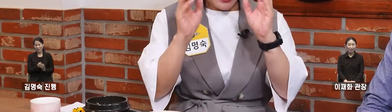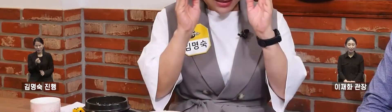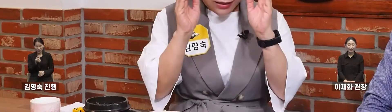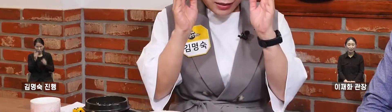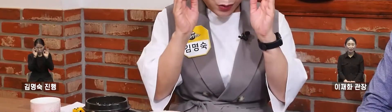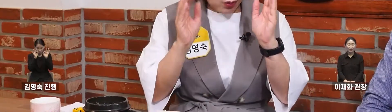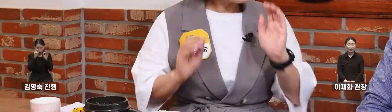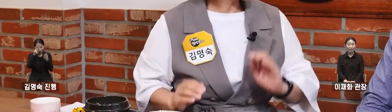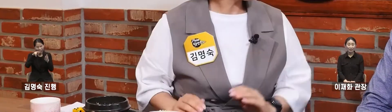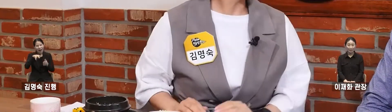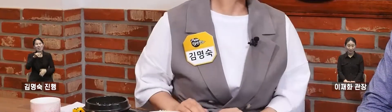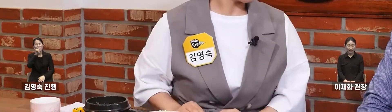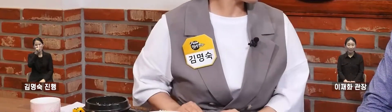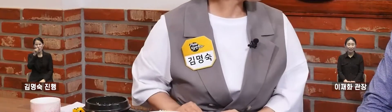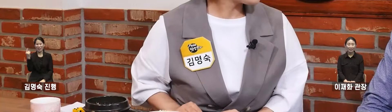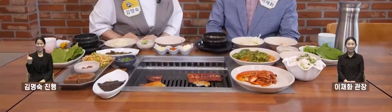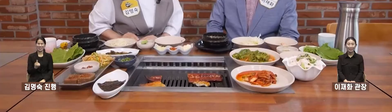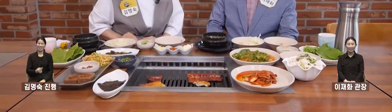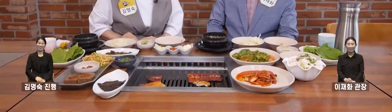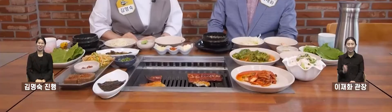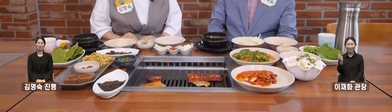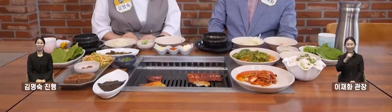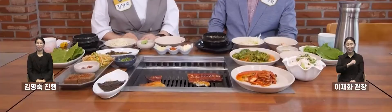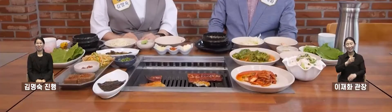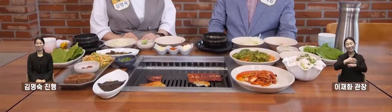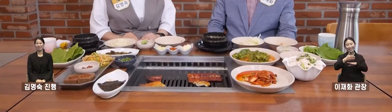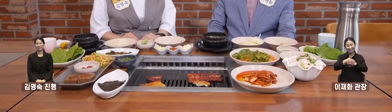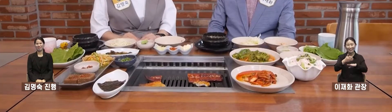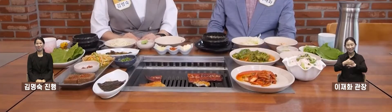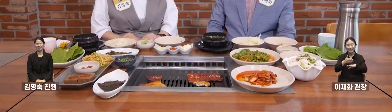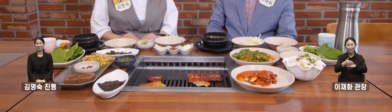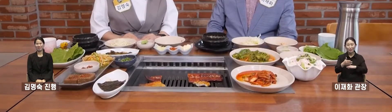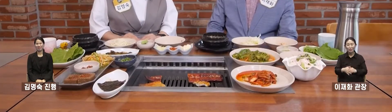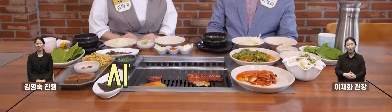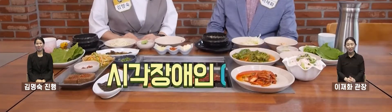그래서 조금 이렇게 보고 왔거든요. 고맙습니다.